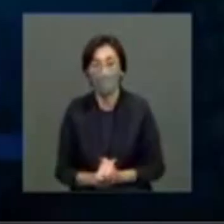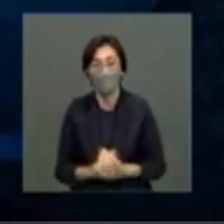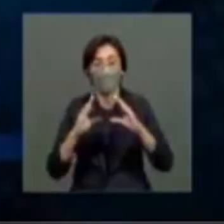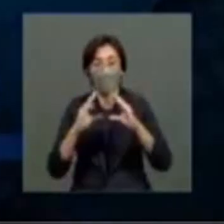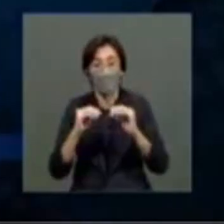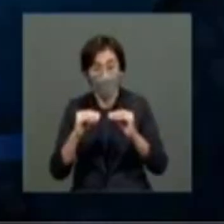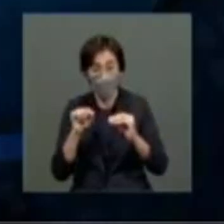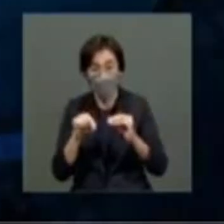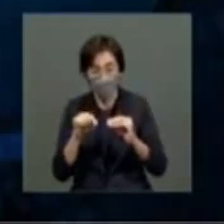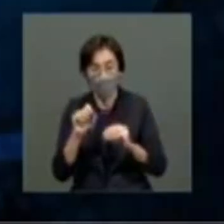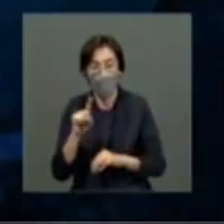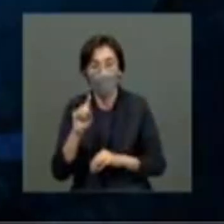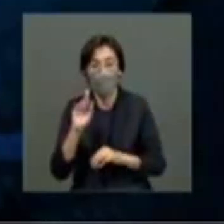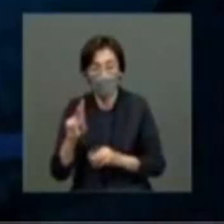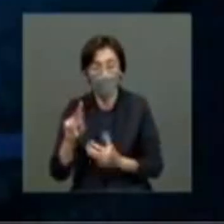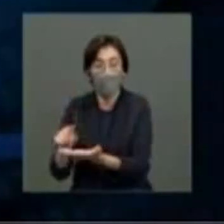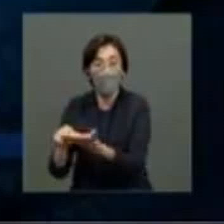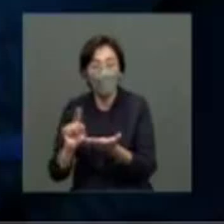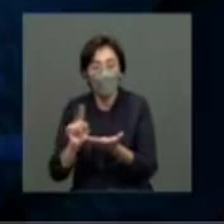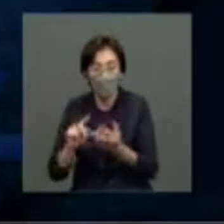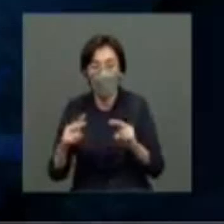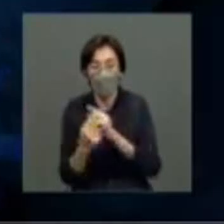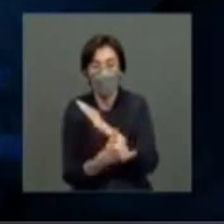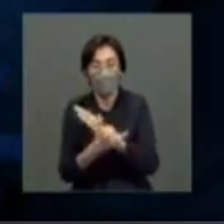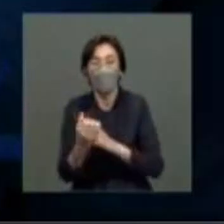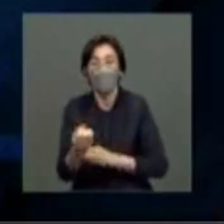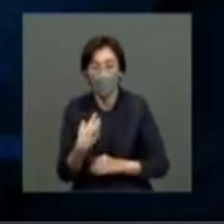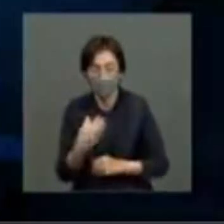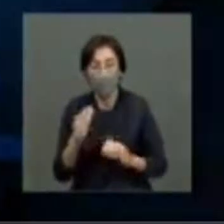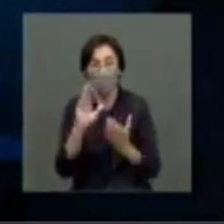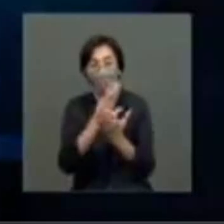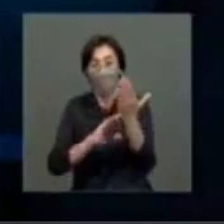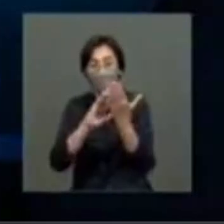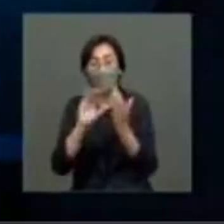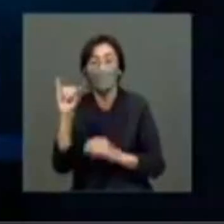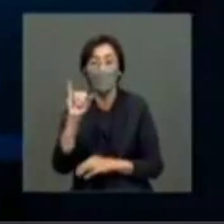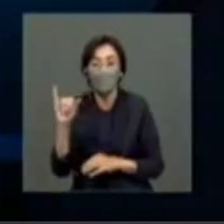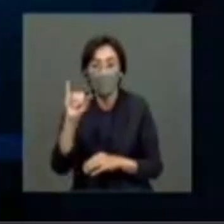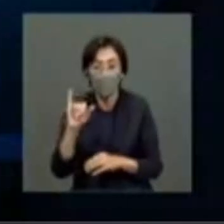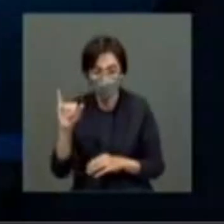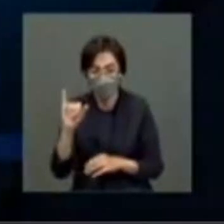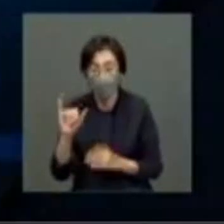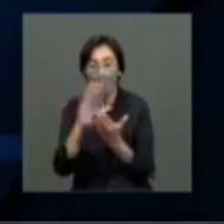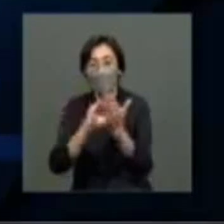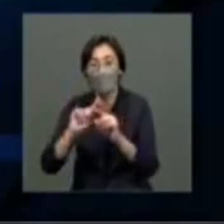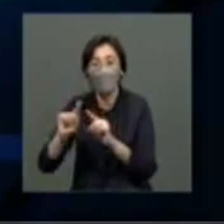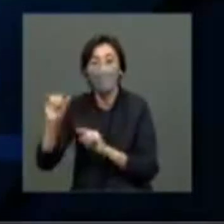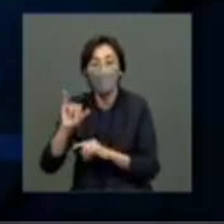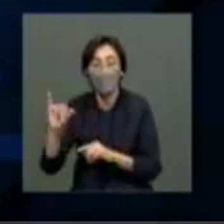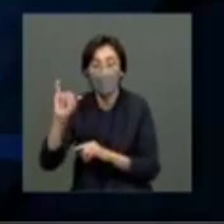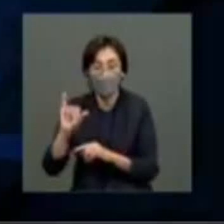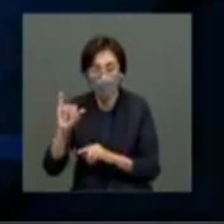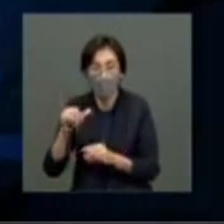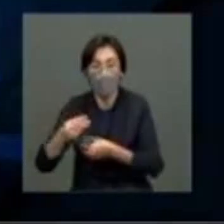โดสและโมเดิร์นอ้าอีก 2ล้านโด๊สคือแสดงว่าโมเดิร์นหน้าของม.คเรื่องของโรงพยาบาลเอกชน